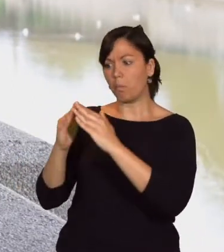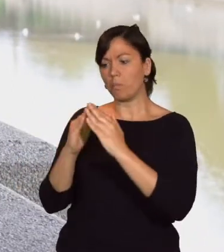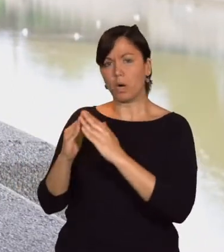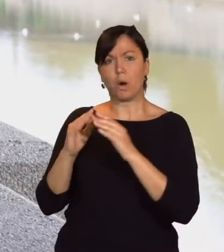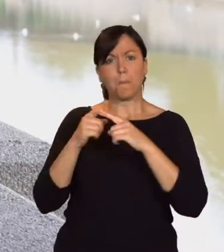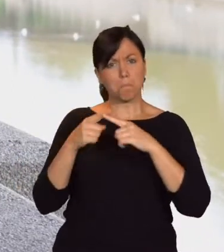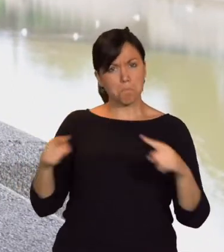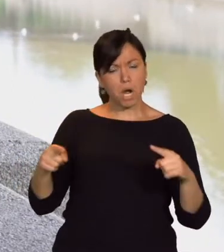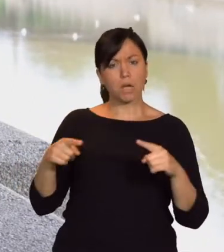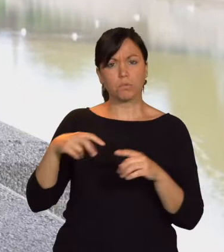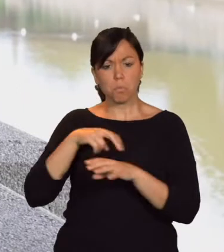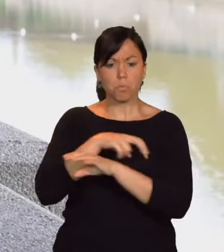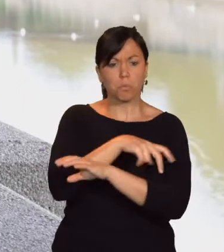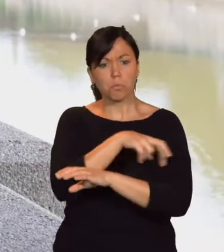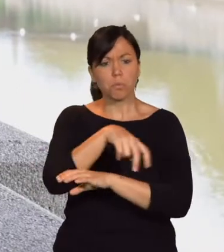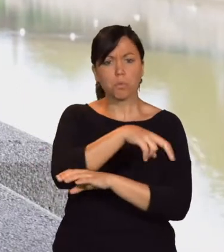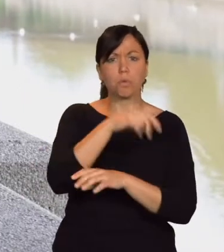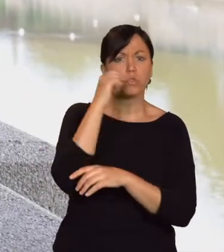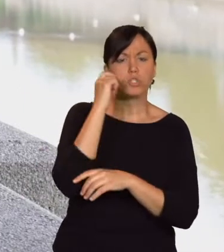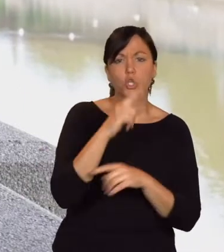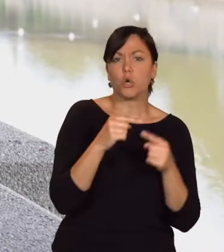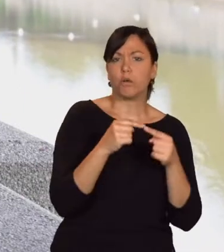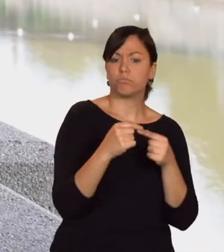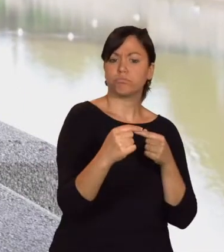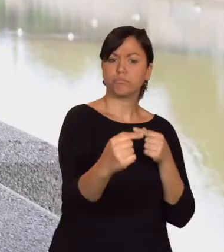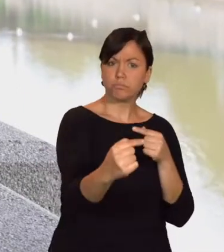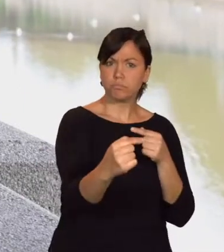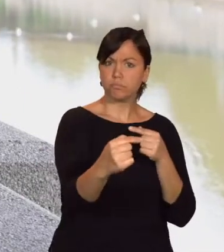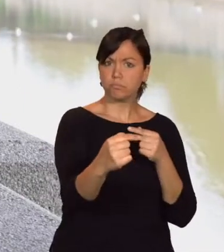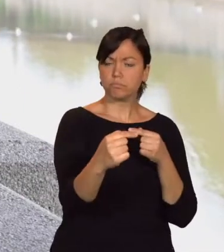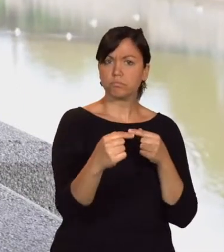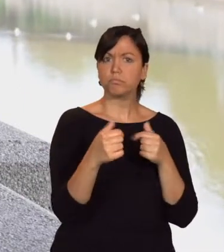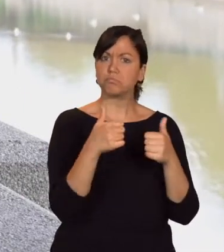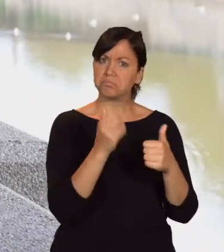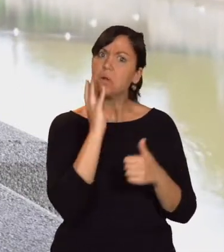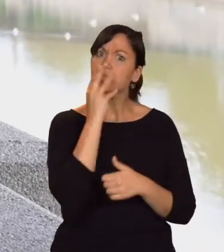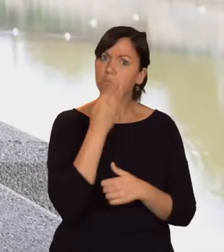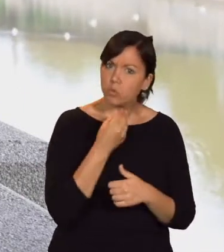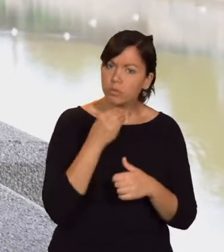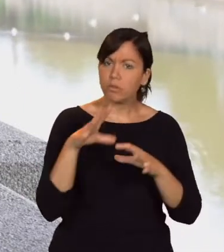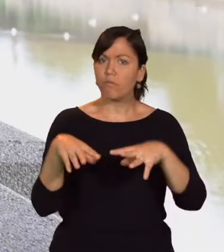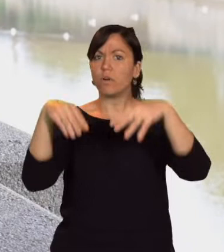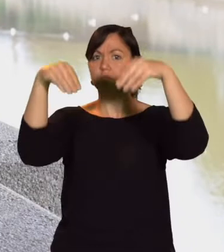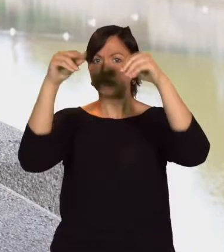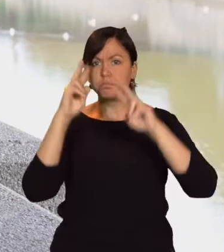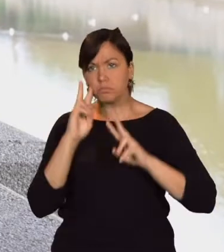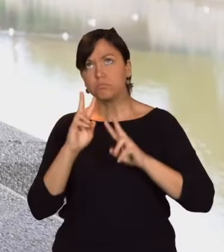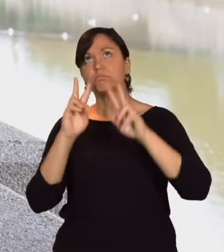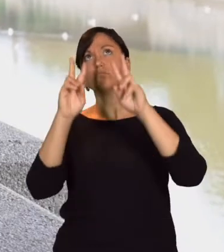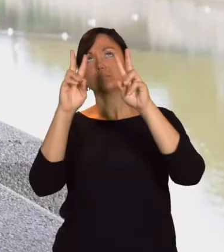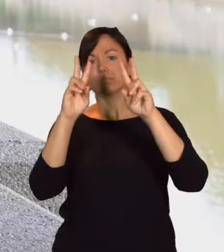es pot evitar, sempre podem fer una Girona lineal, que diguem, que és molt bonica, i veure la catedral des de